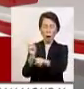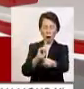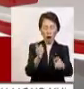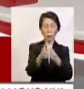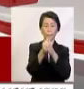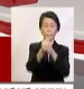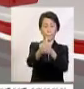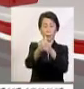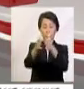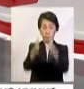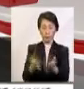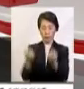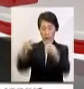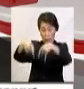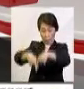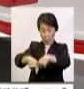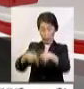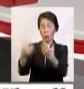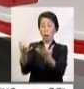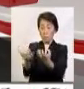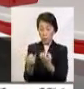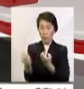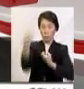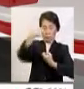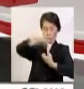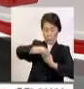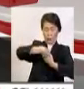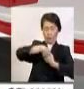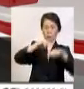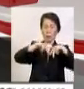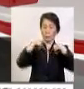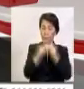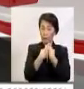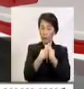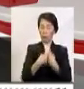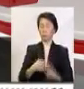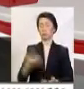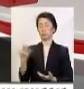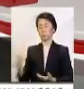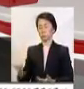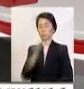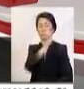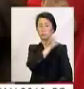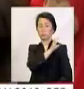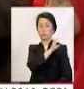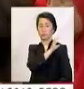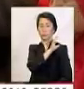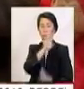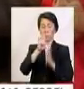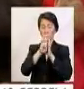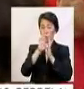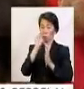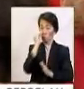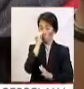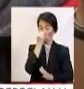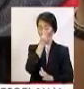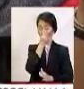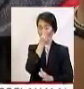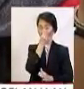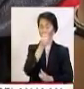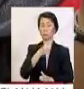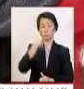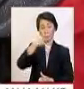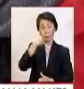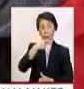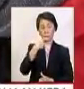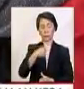pemimpin UMNO yang berhasrat mahu menyertai parti tersebut. Beliau yang juga pengerusi Parti Peribumi Bersatu Malaysia Bersatu